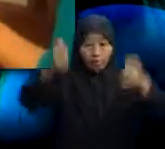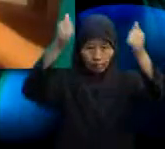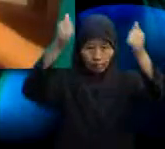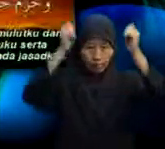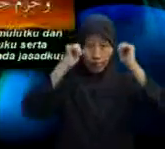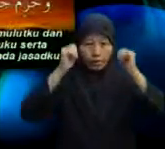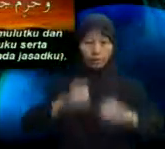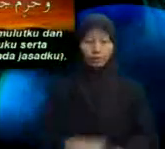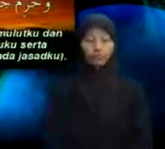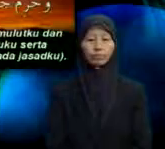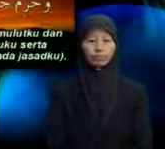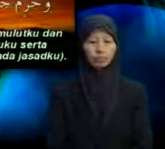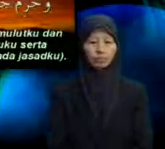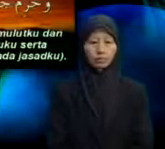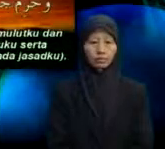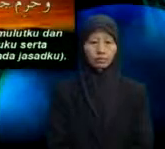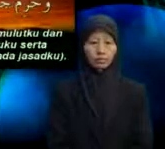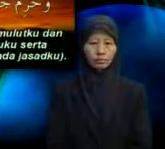ialah